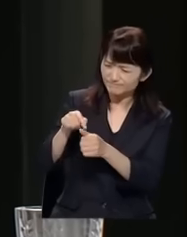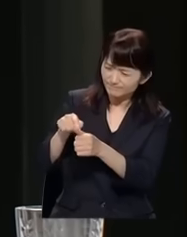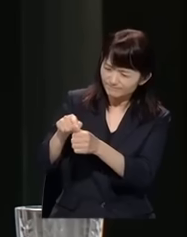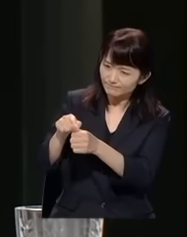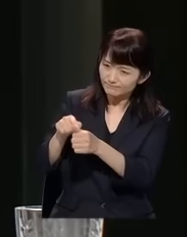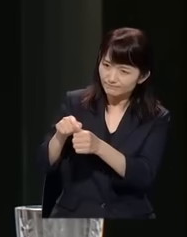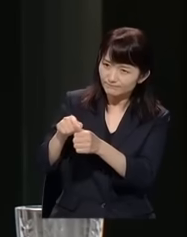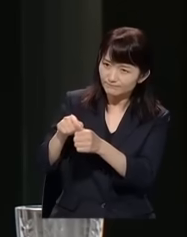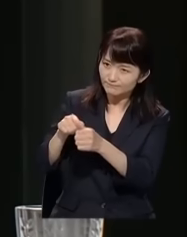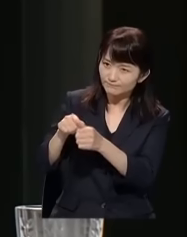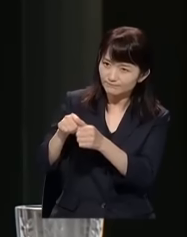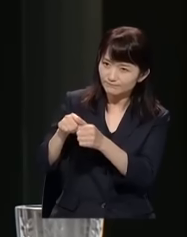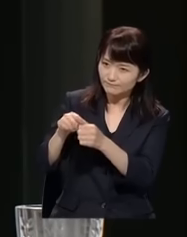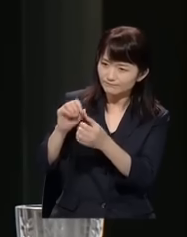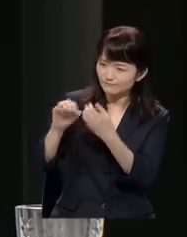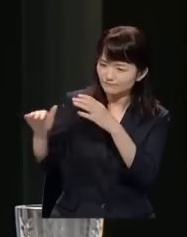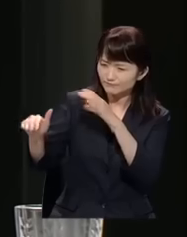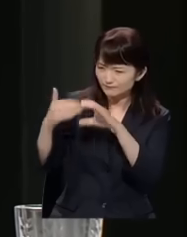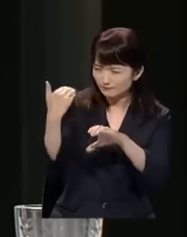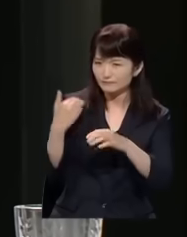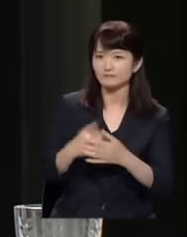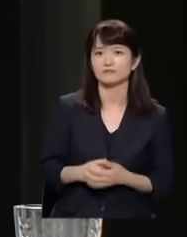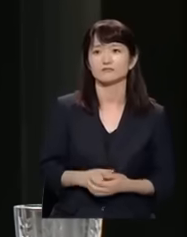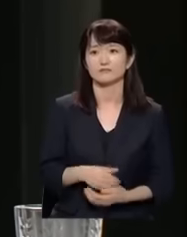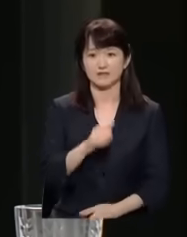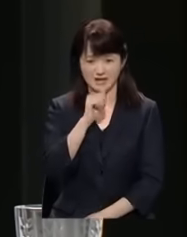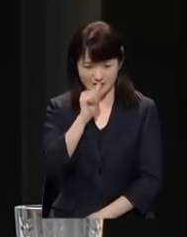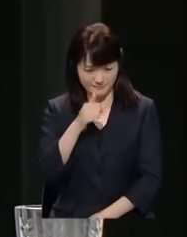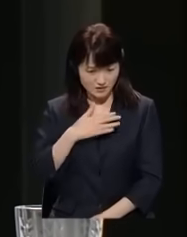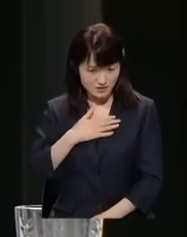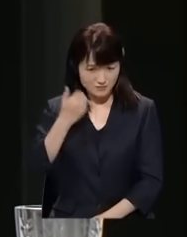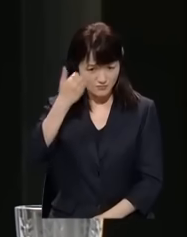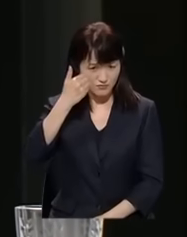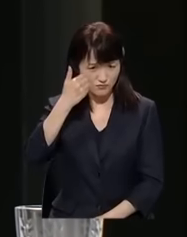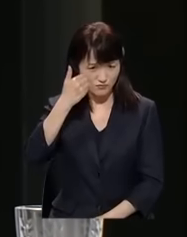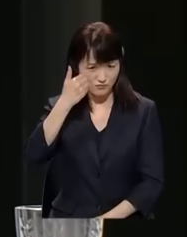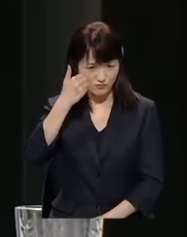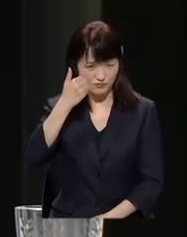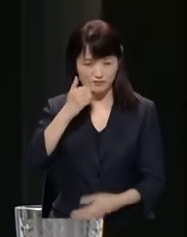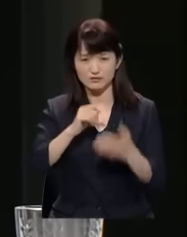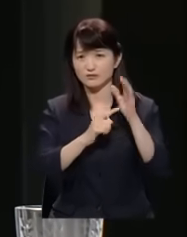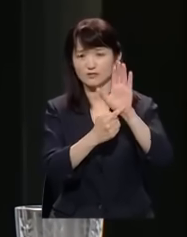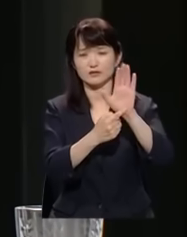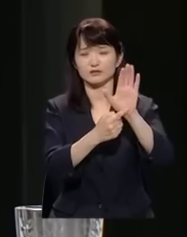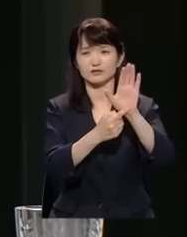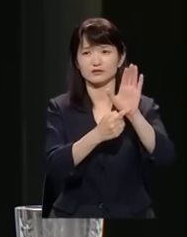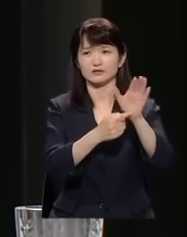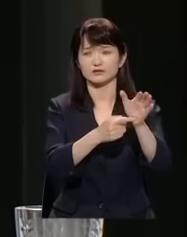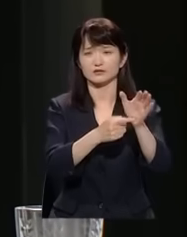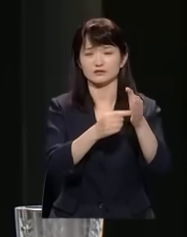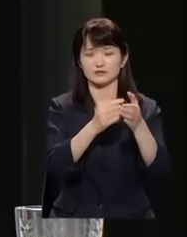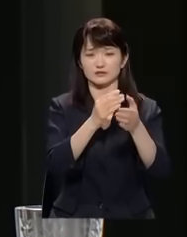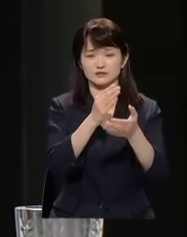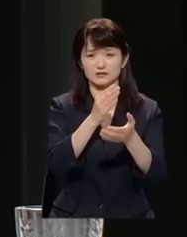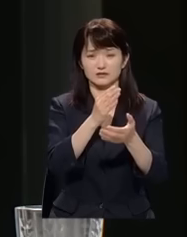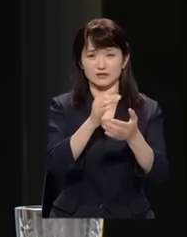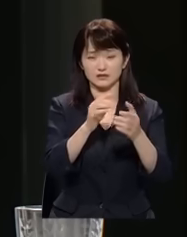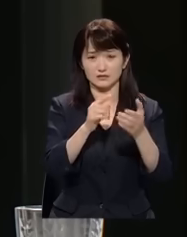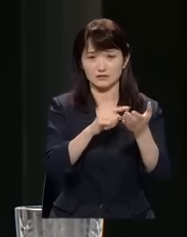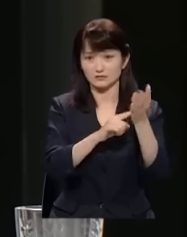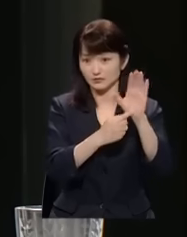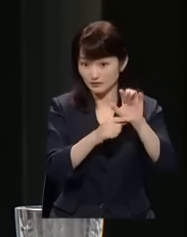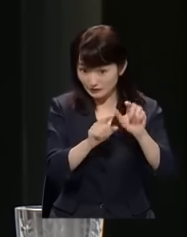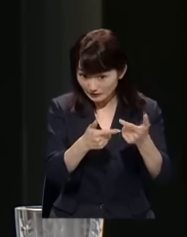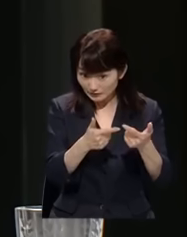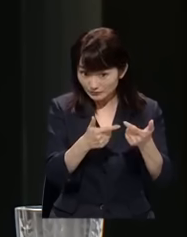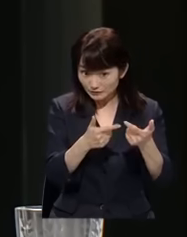왔습니다 절대 제 신분이 드러나지 않게 해주겠다는 약속을 해주면 취재에